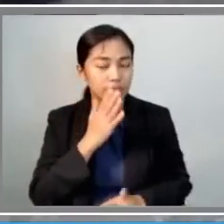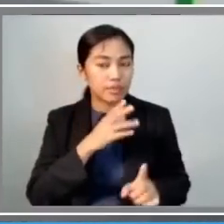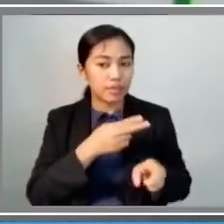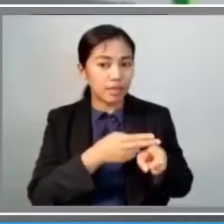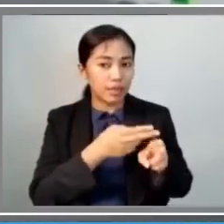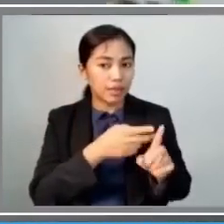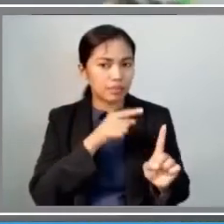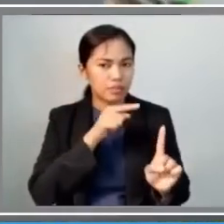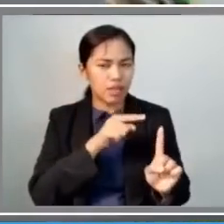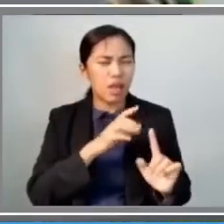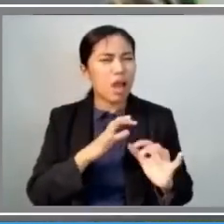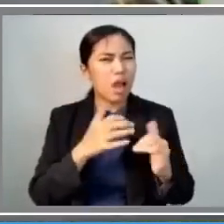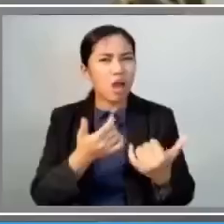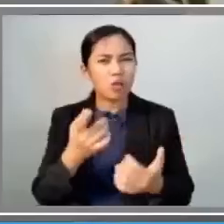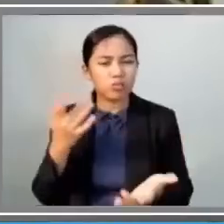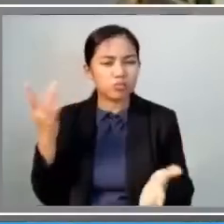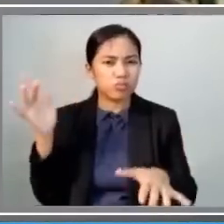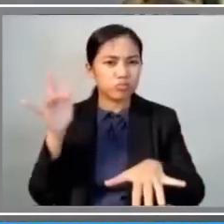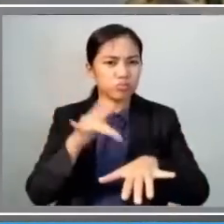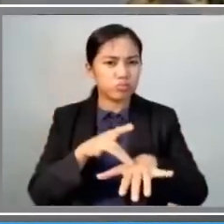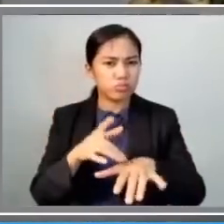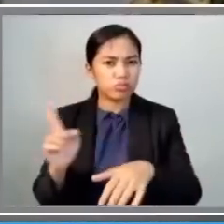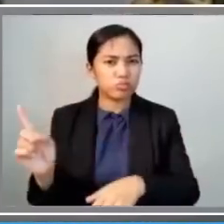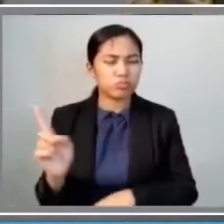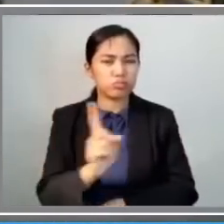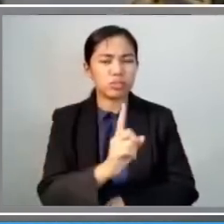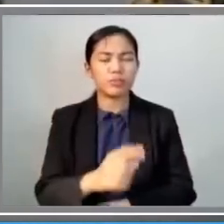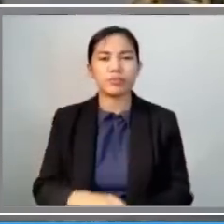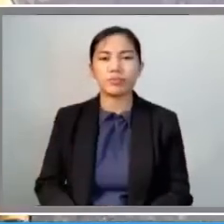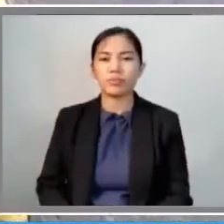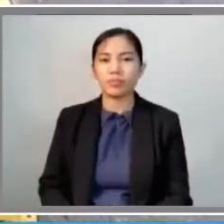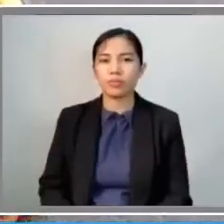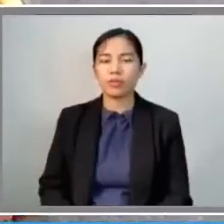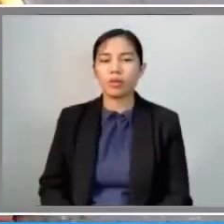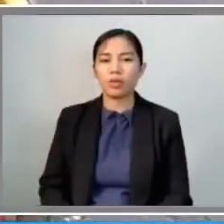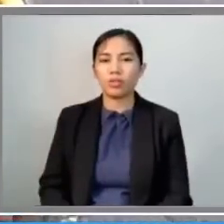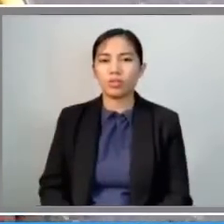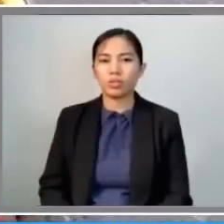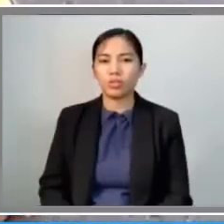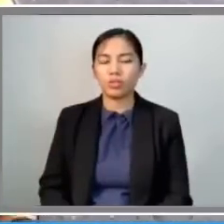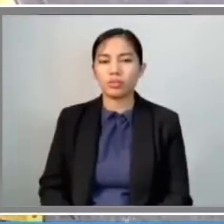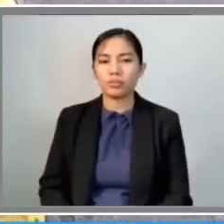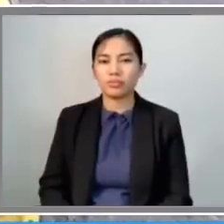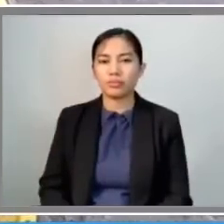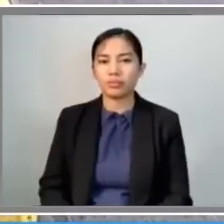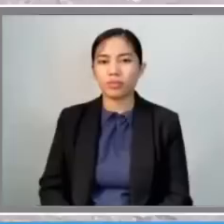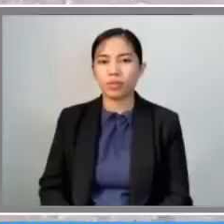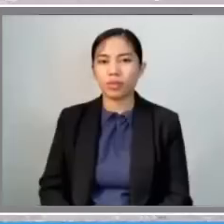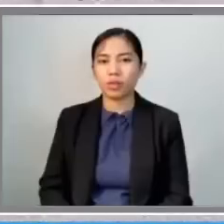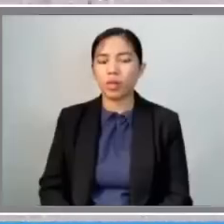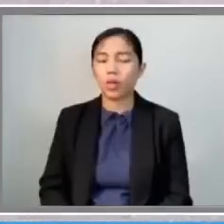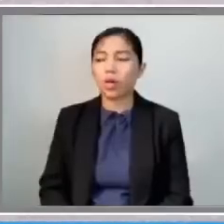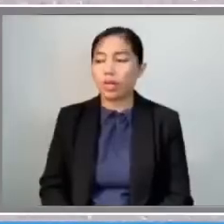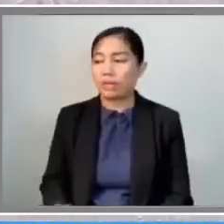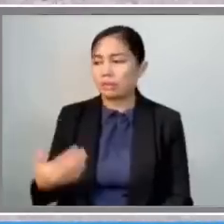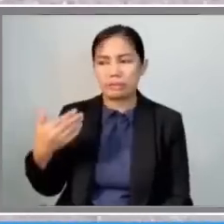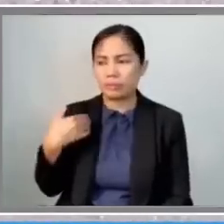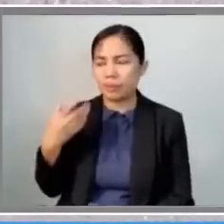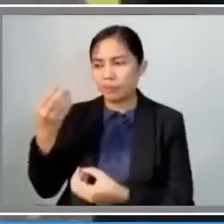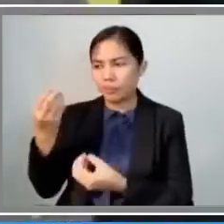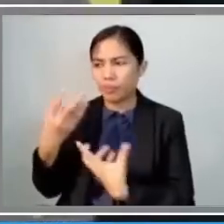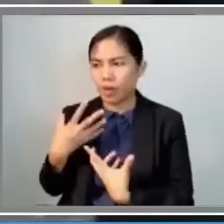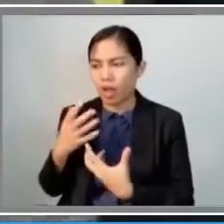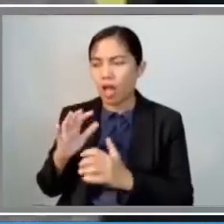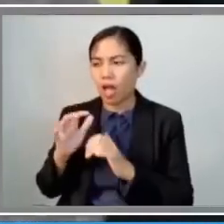sa Sa NLEX mismo actually hindi ko na masyadong natutukan sir yung kung paano siya napunta pa doon ano sir Kasi nakatutok po kami